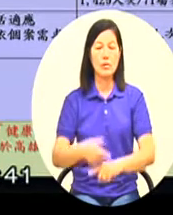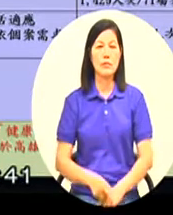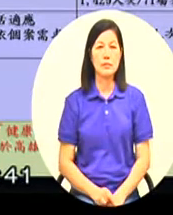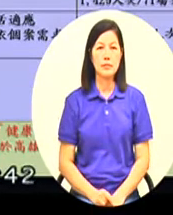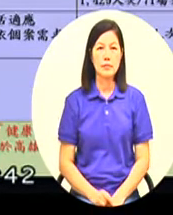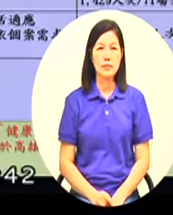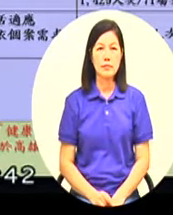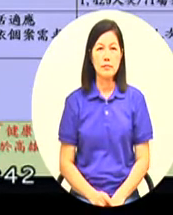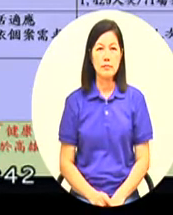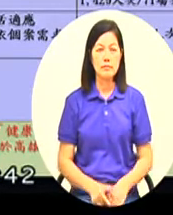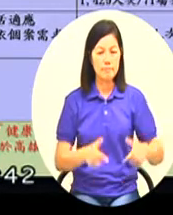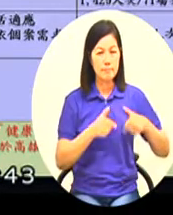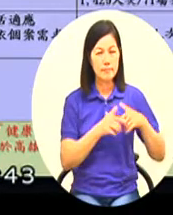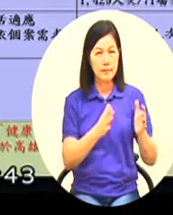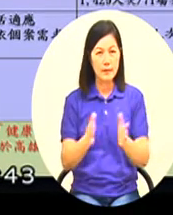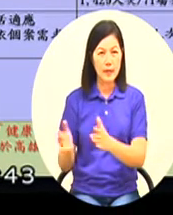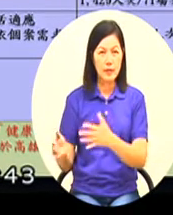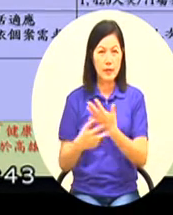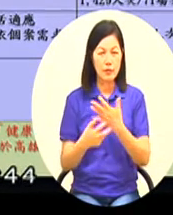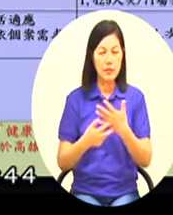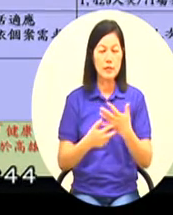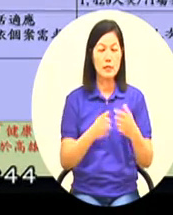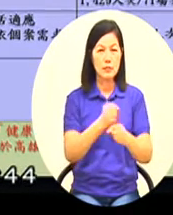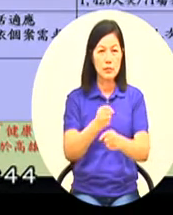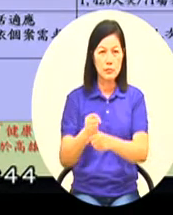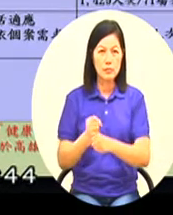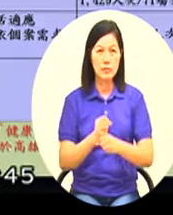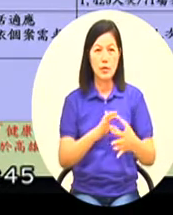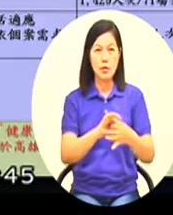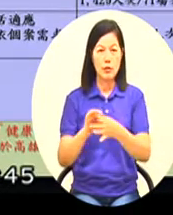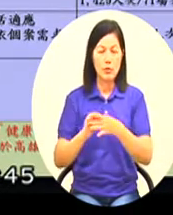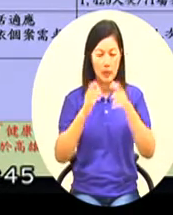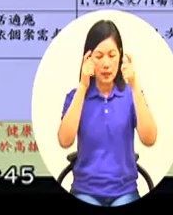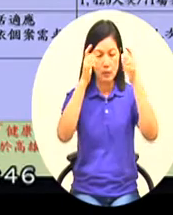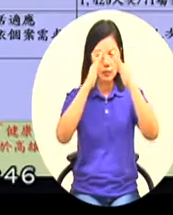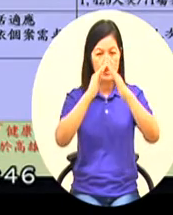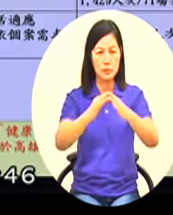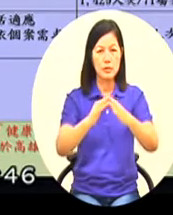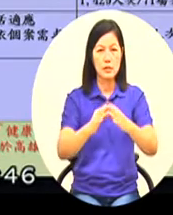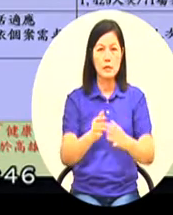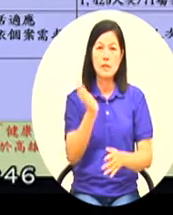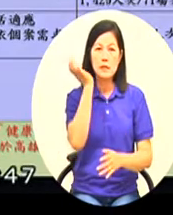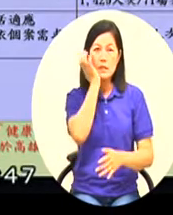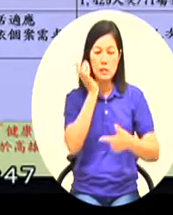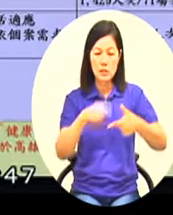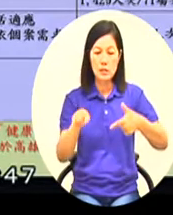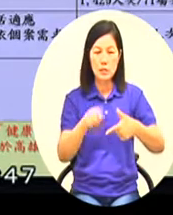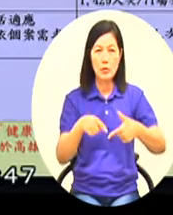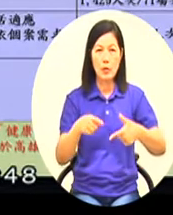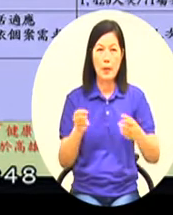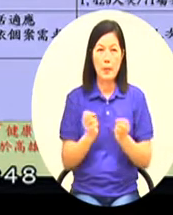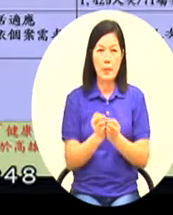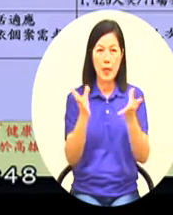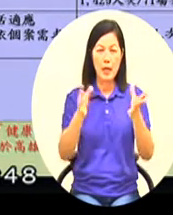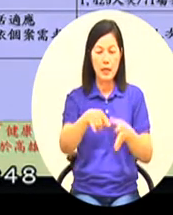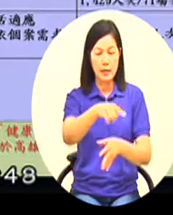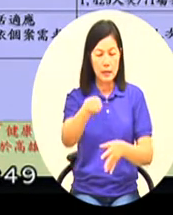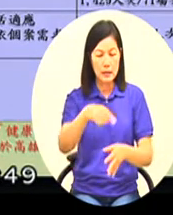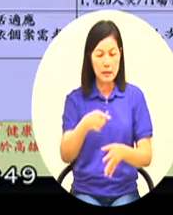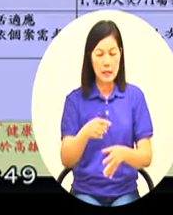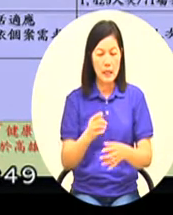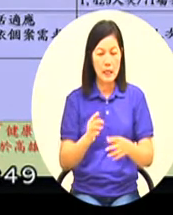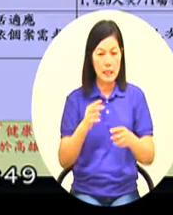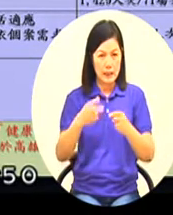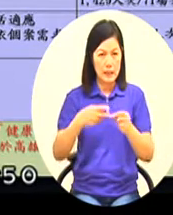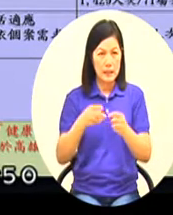在心理卫生工作部分，有关于本市的一个石化气爆灾害应变的部分，那已经超过2年的时